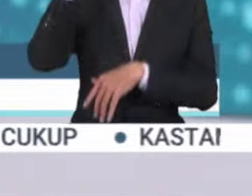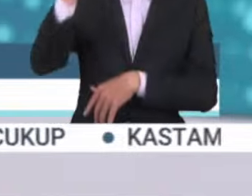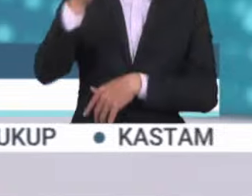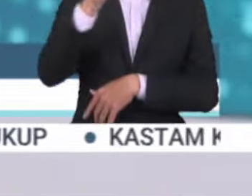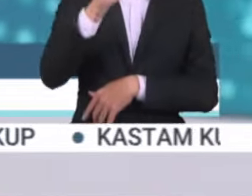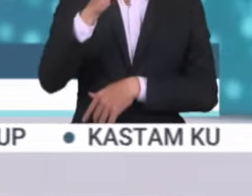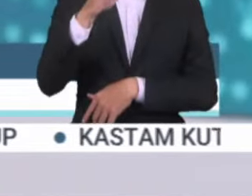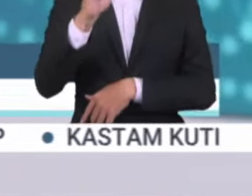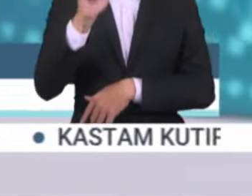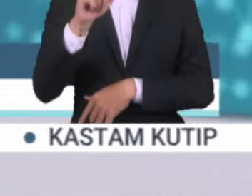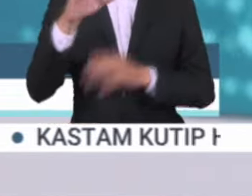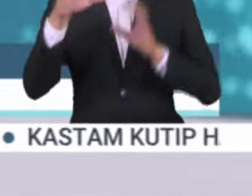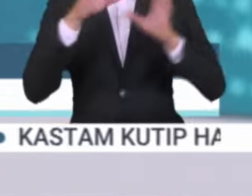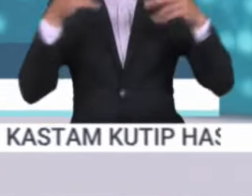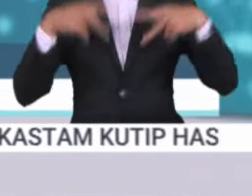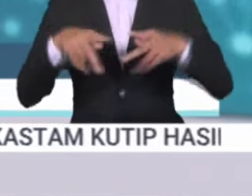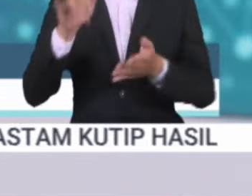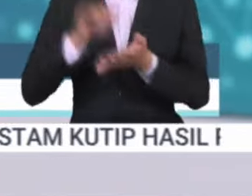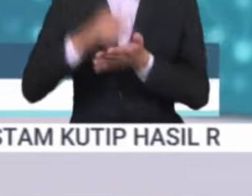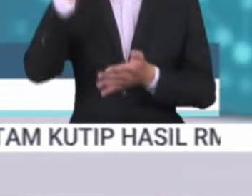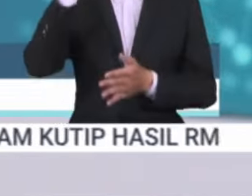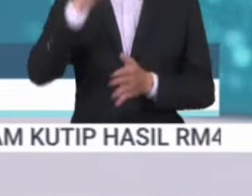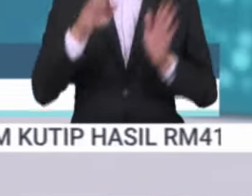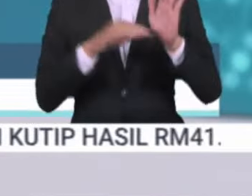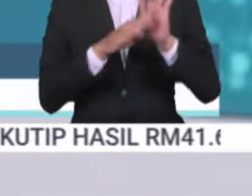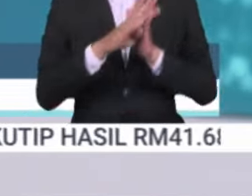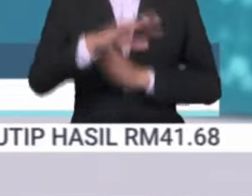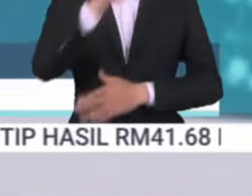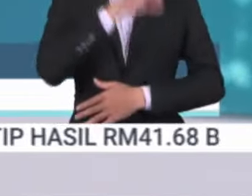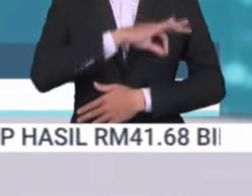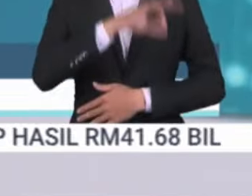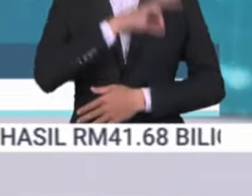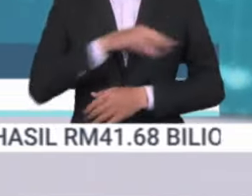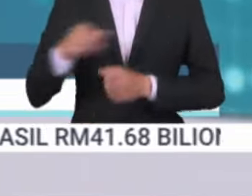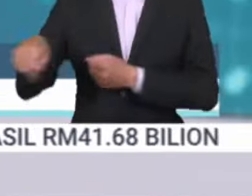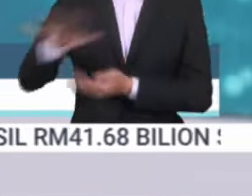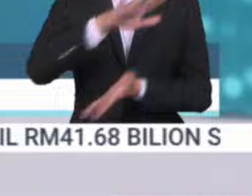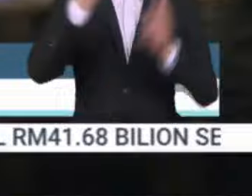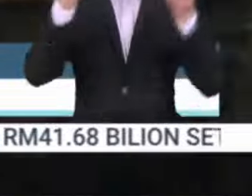Saleh berkata inisiatif bertujuan meningkatkan hasil tangkapan nelayan.